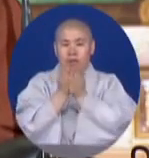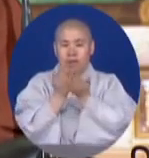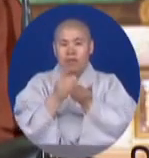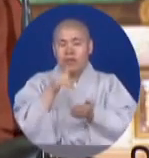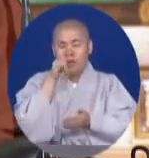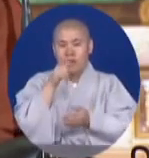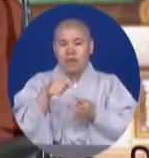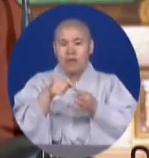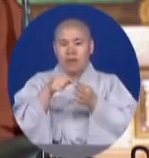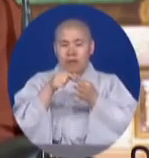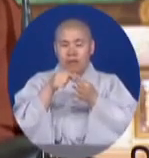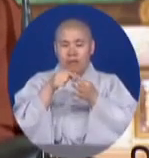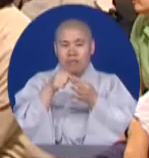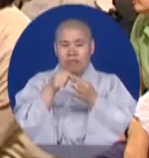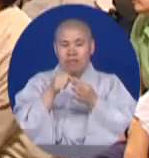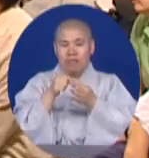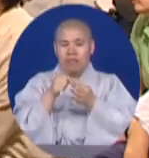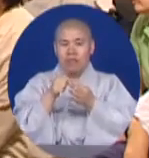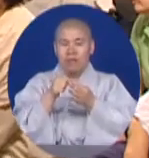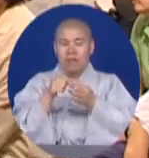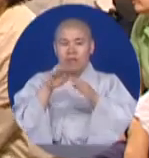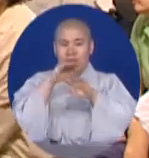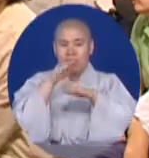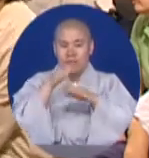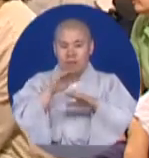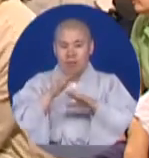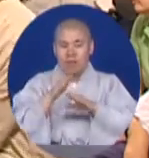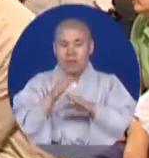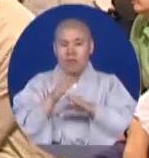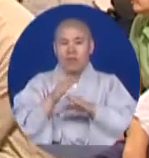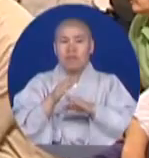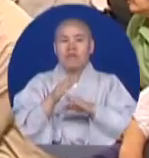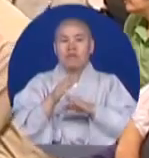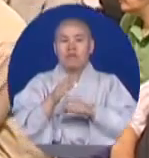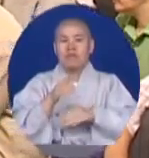그 제1권에 수록된 개송입니다.